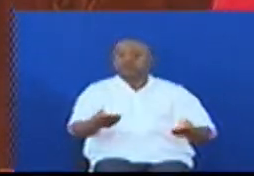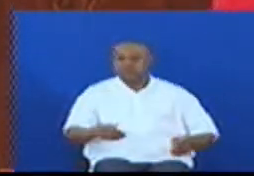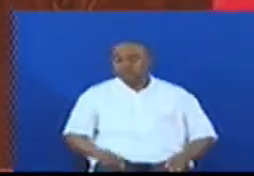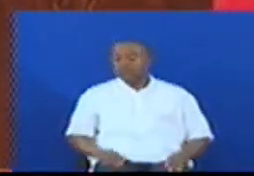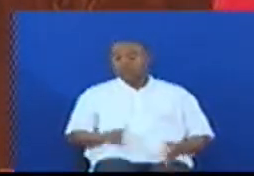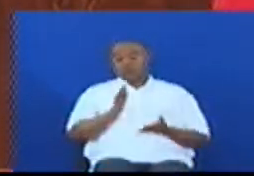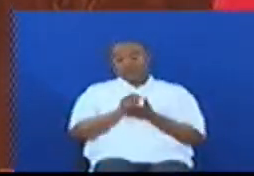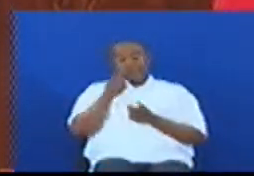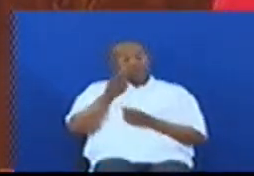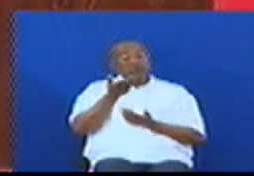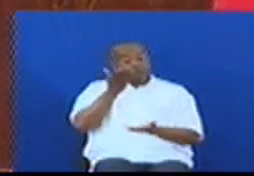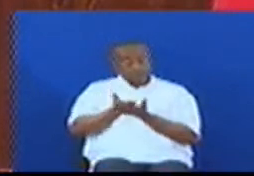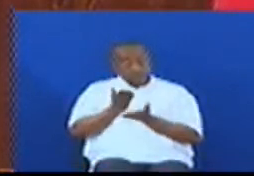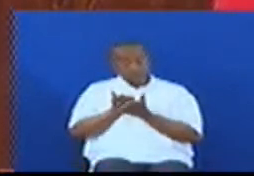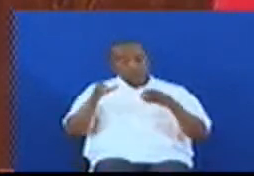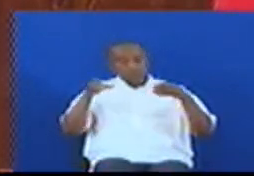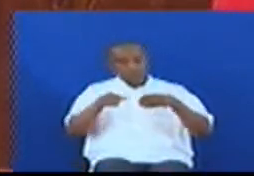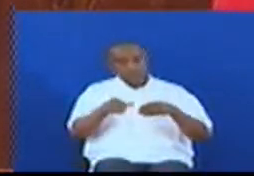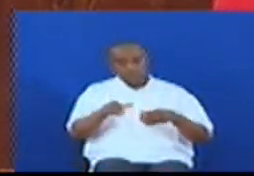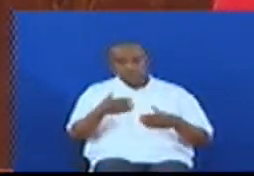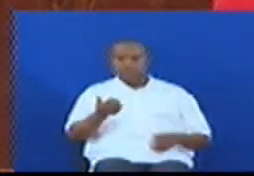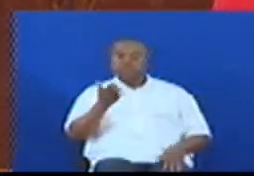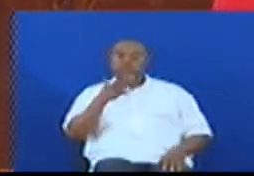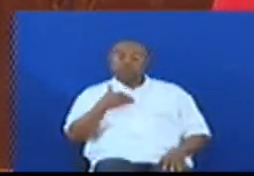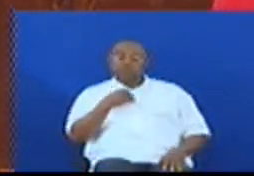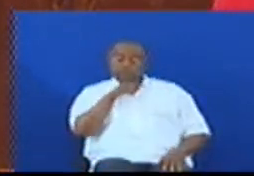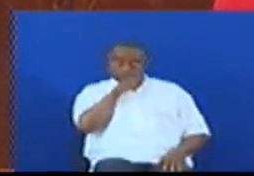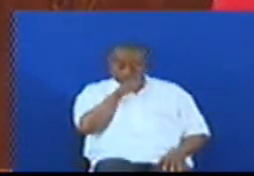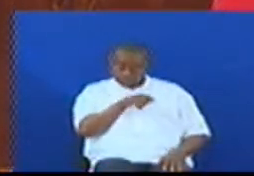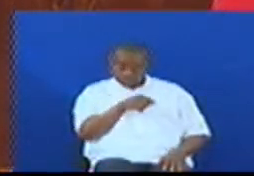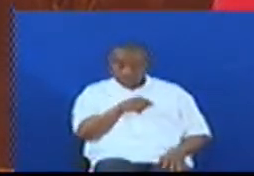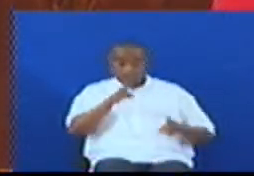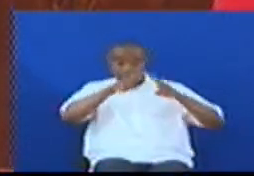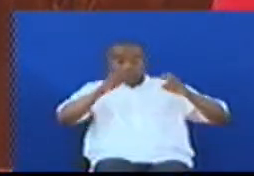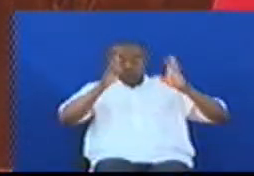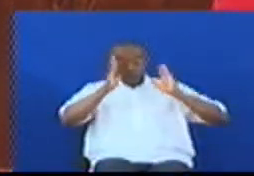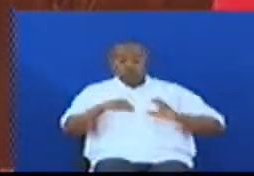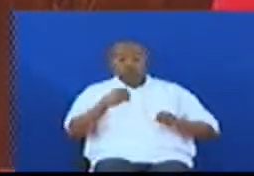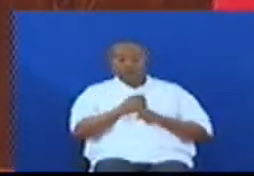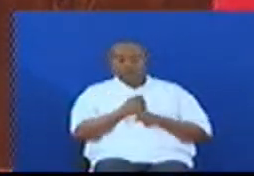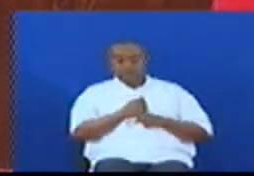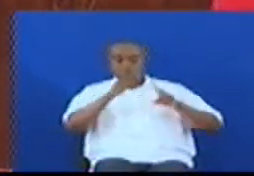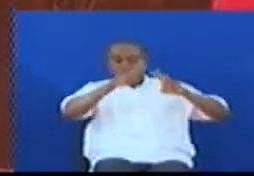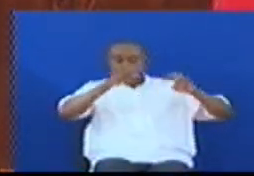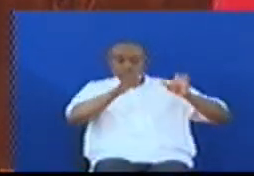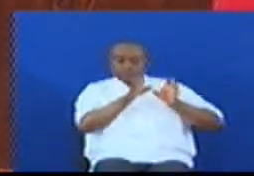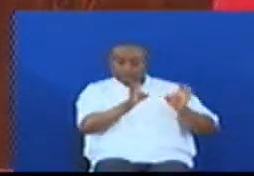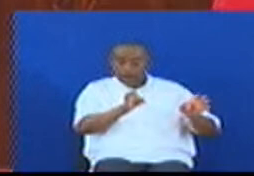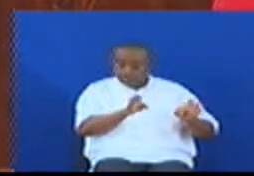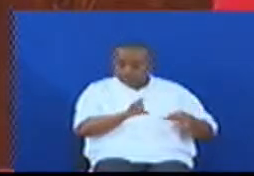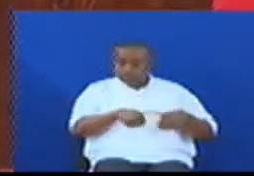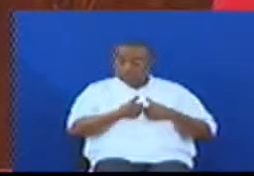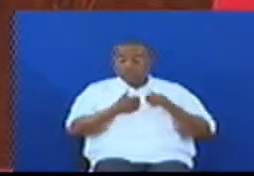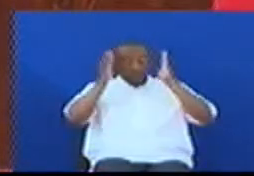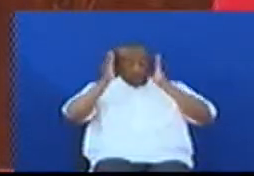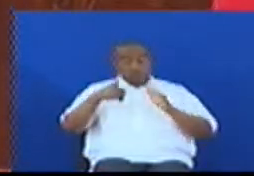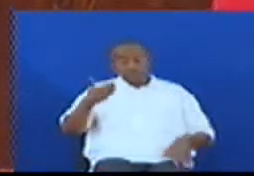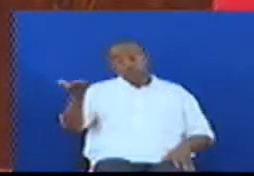na ninayaunga mkono ya kumtaka CAG afanye special audit. Lakini Mheshimiwa Speaker, ningeomba kushauri.